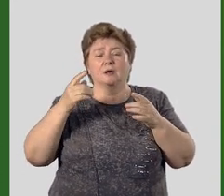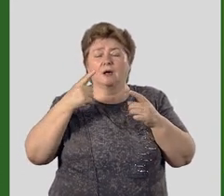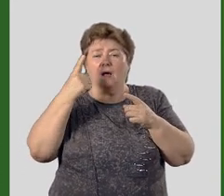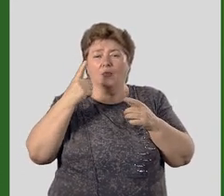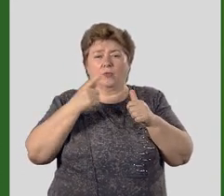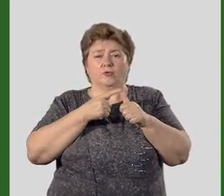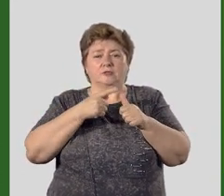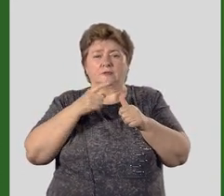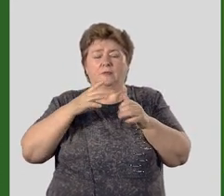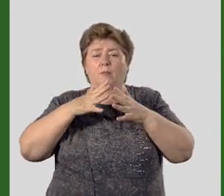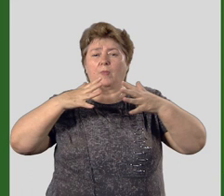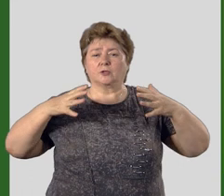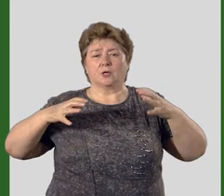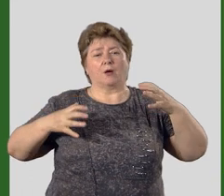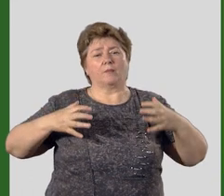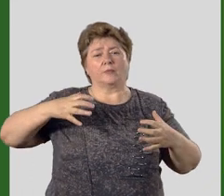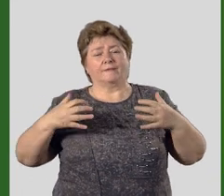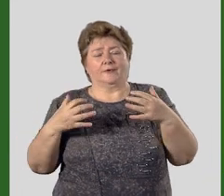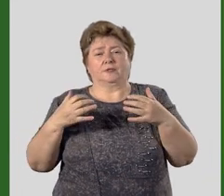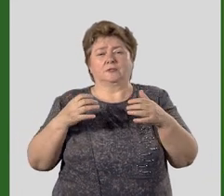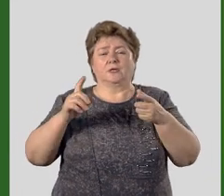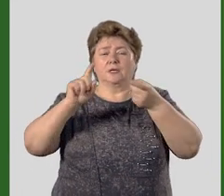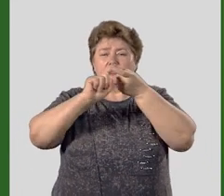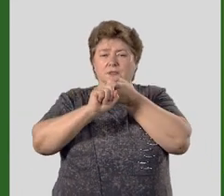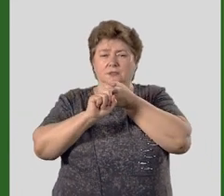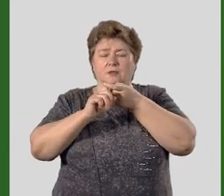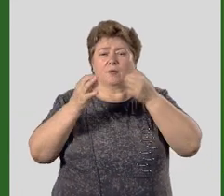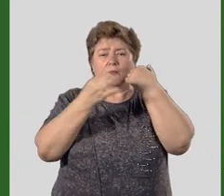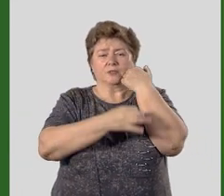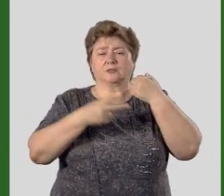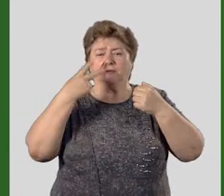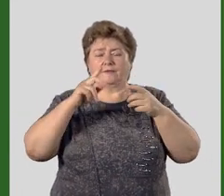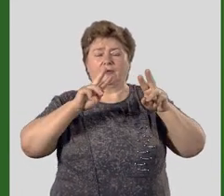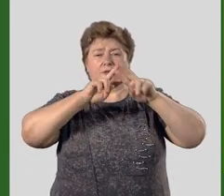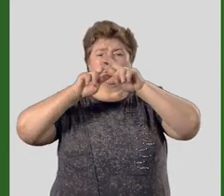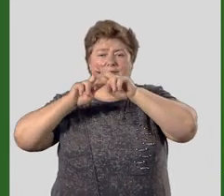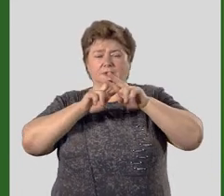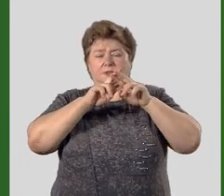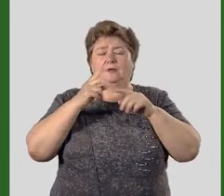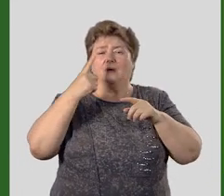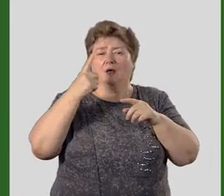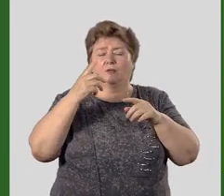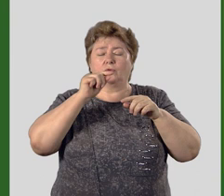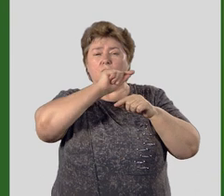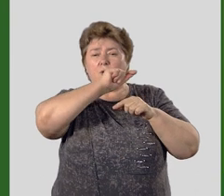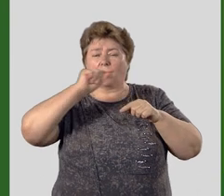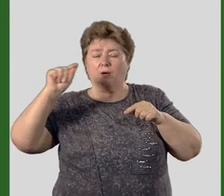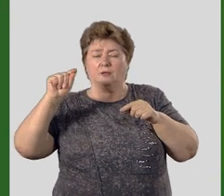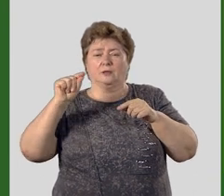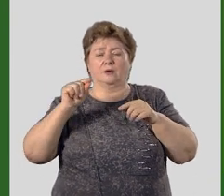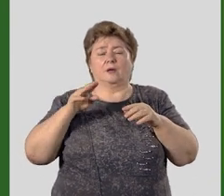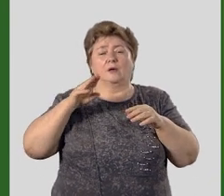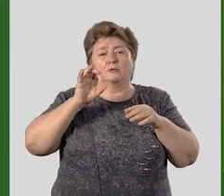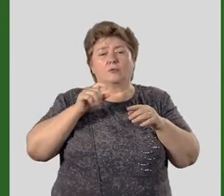созвездий называется «Большая Медведица». Соединяя последние две звезды одной линией, то